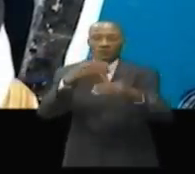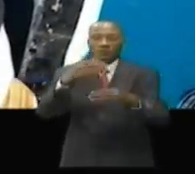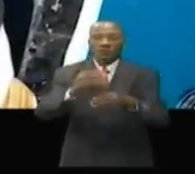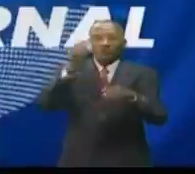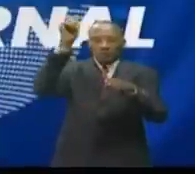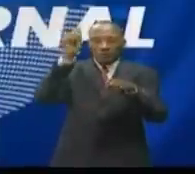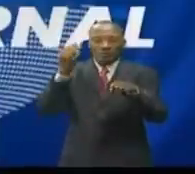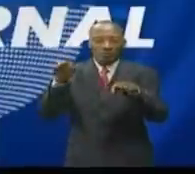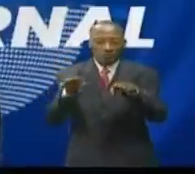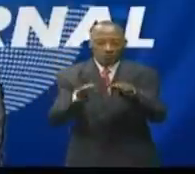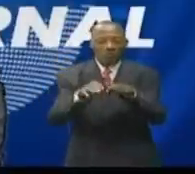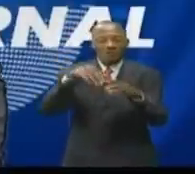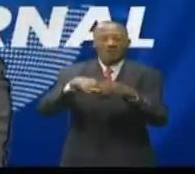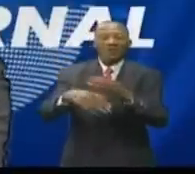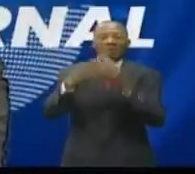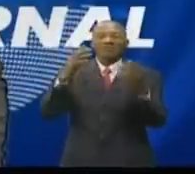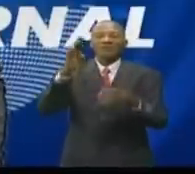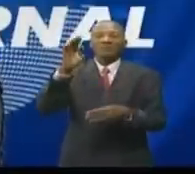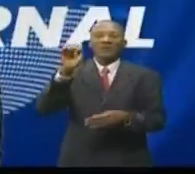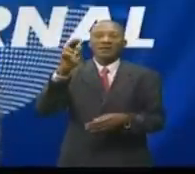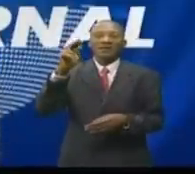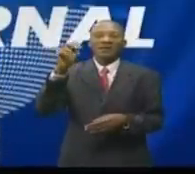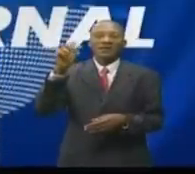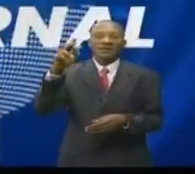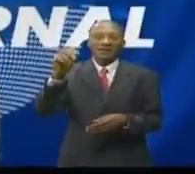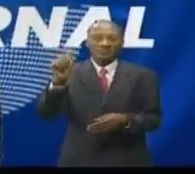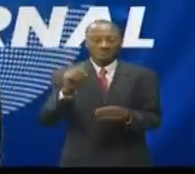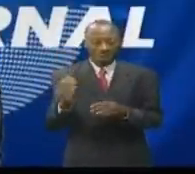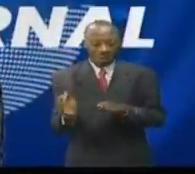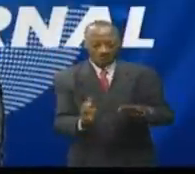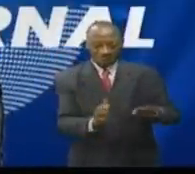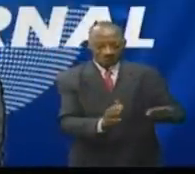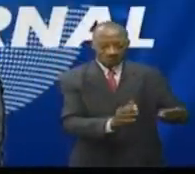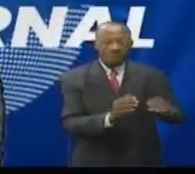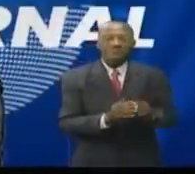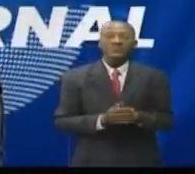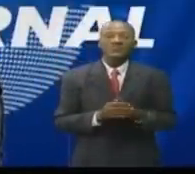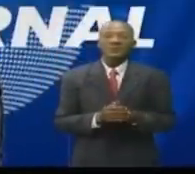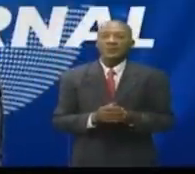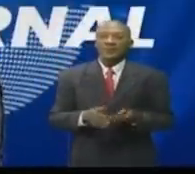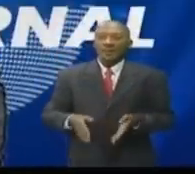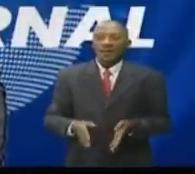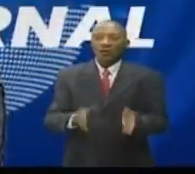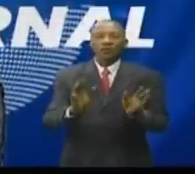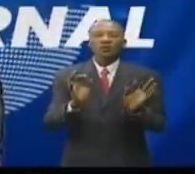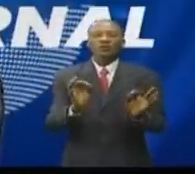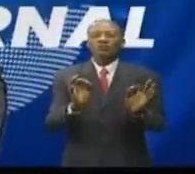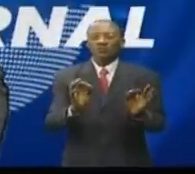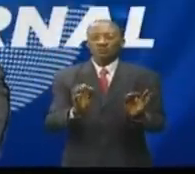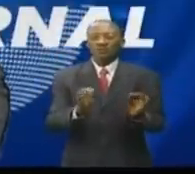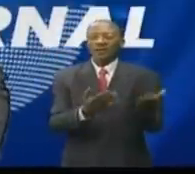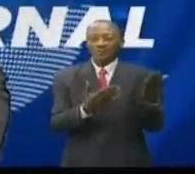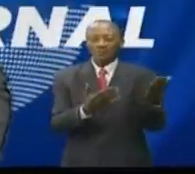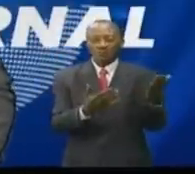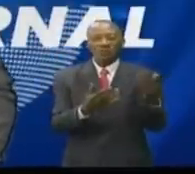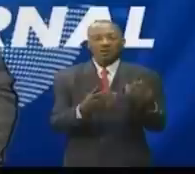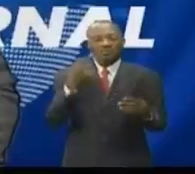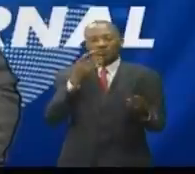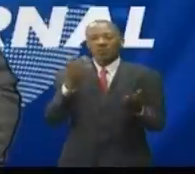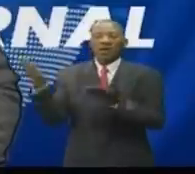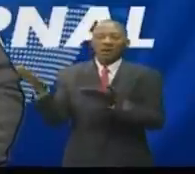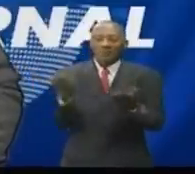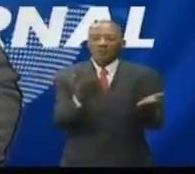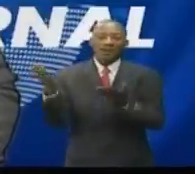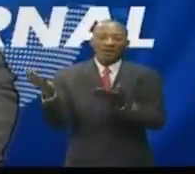Banana. Une route de désertage agricole, des tonnes de produits agricoles pourrissent dans des villages en République démocratique du